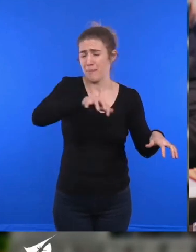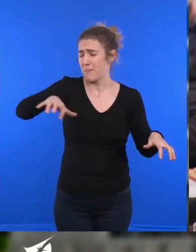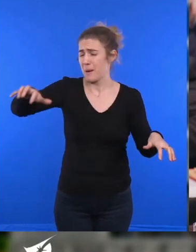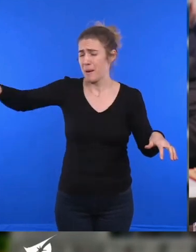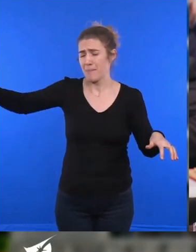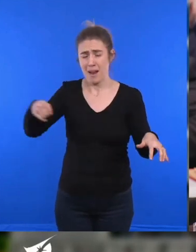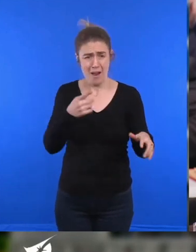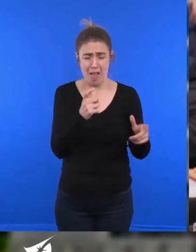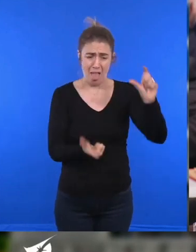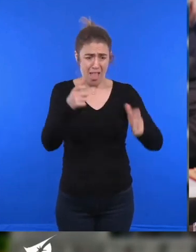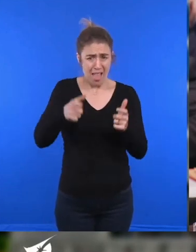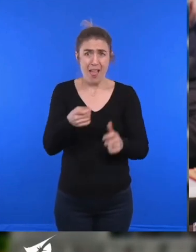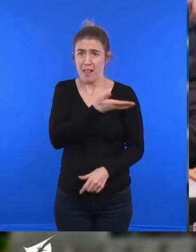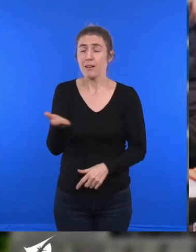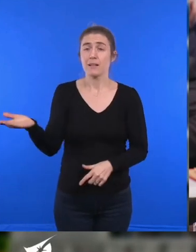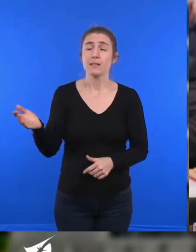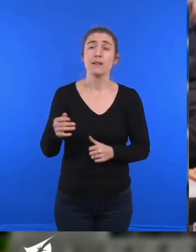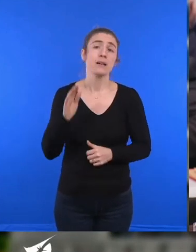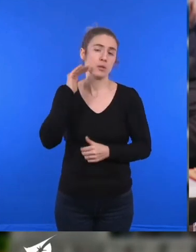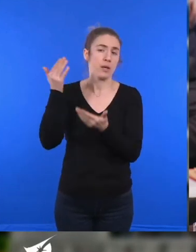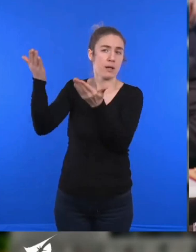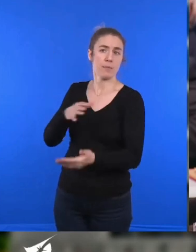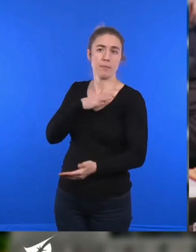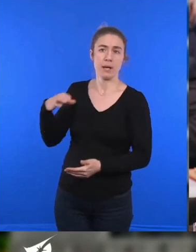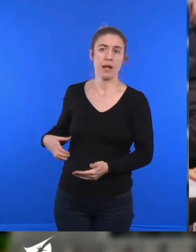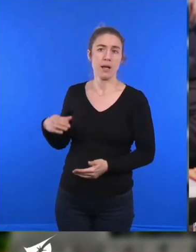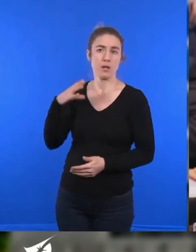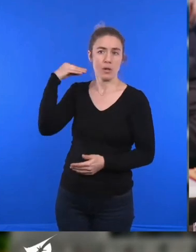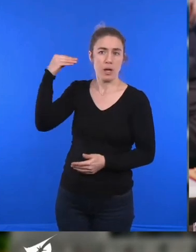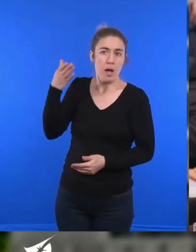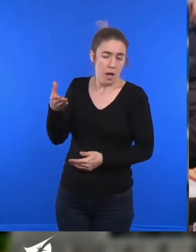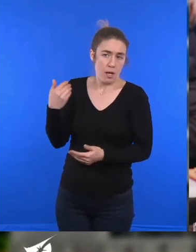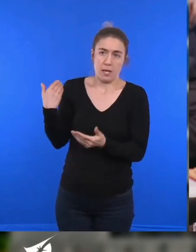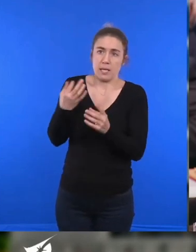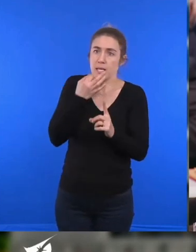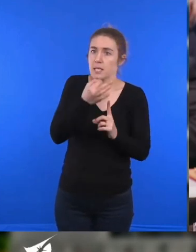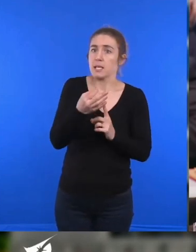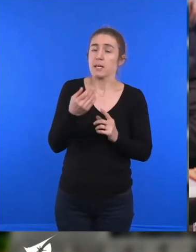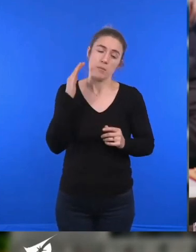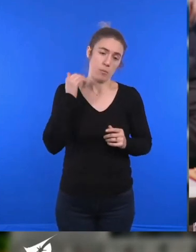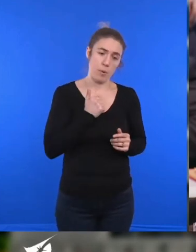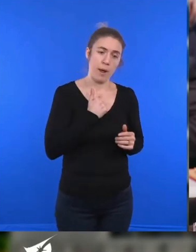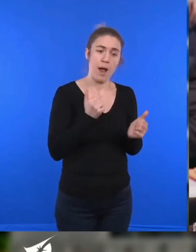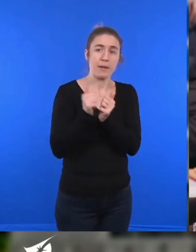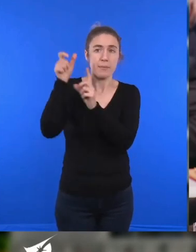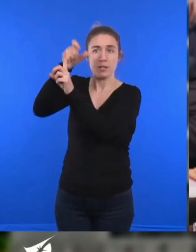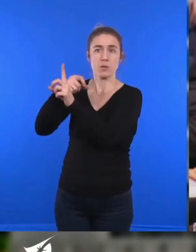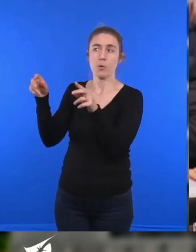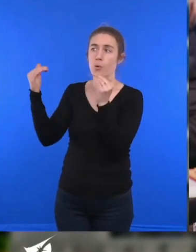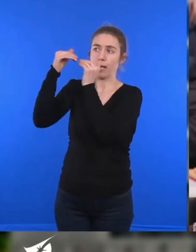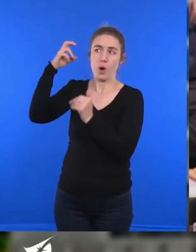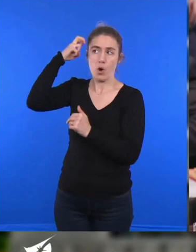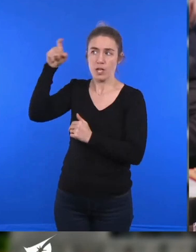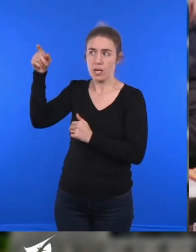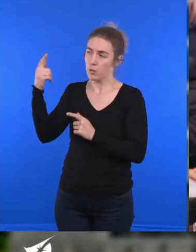retrouvent en danger. Voilà pourquoi, Johanna Rolland vient de le rappeler, nous avons pris la parole avec mon homologue d'Angers pour dire notre